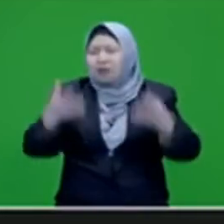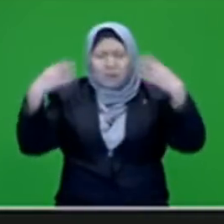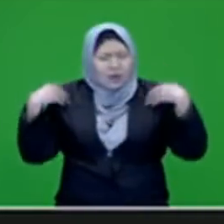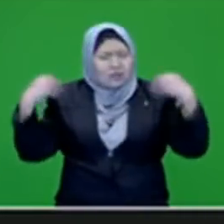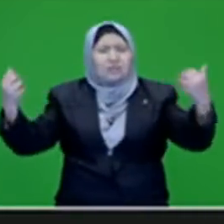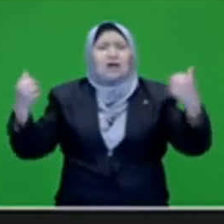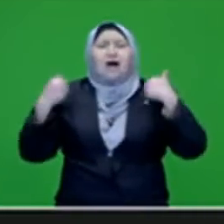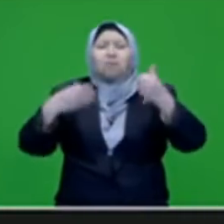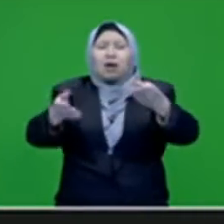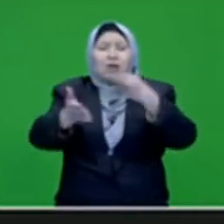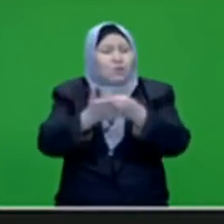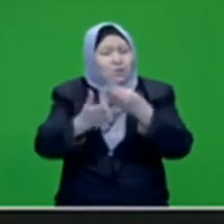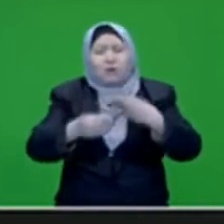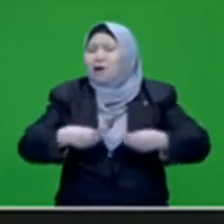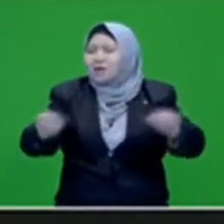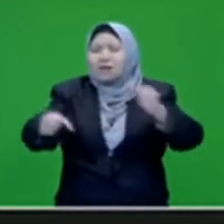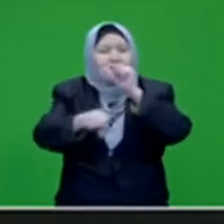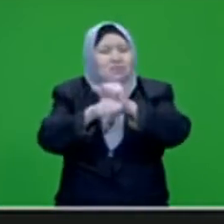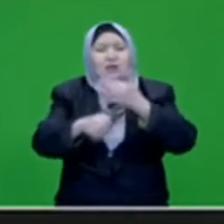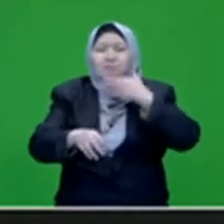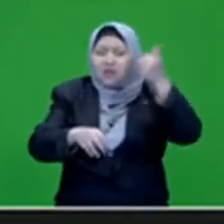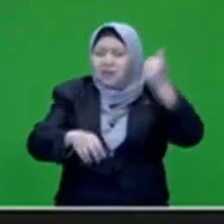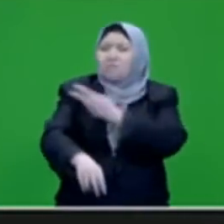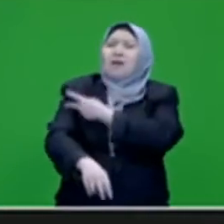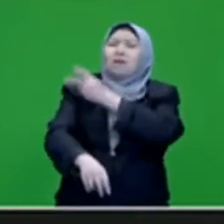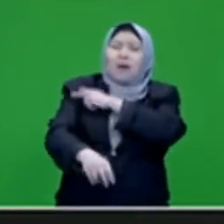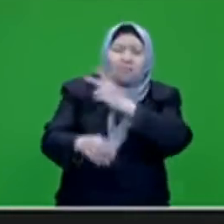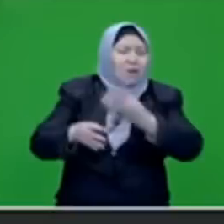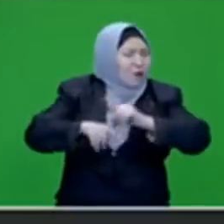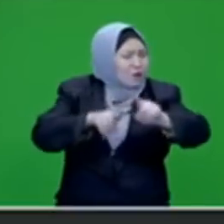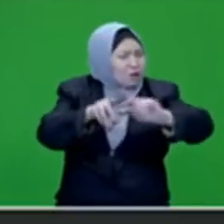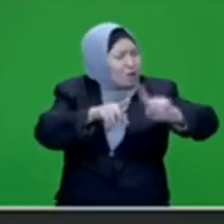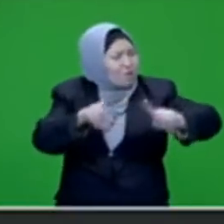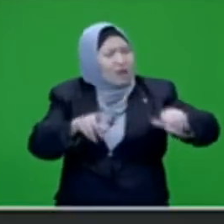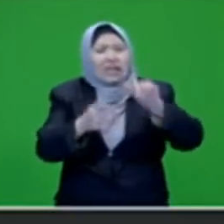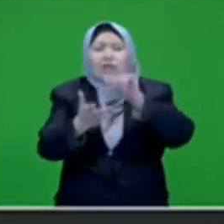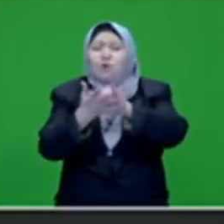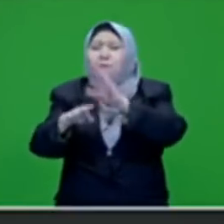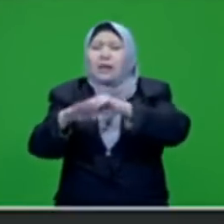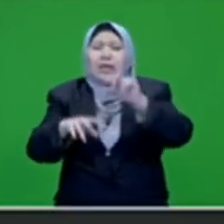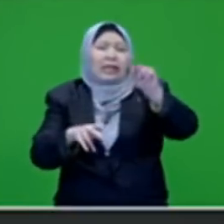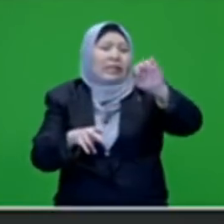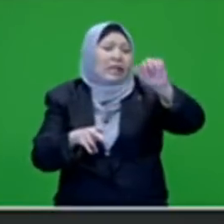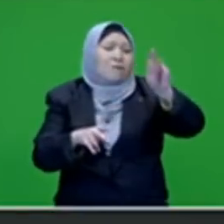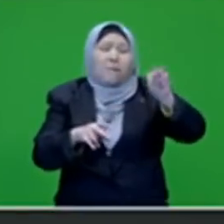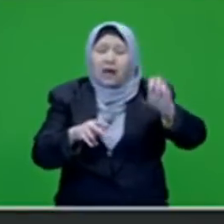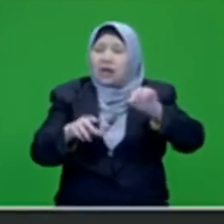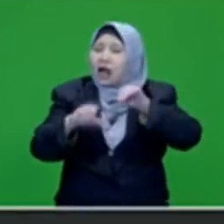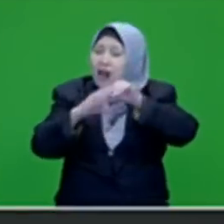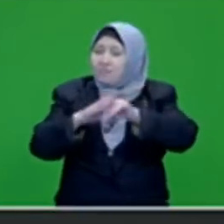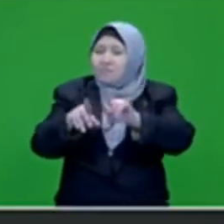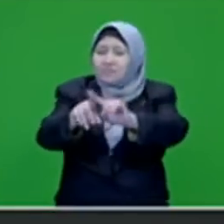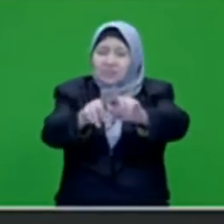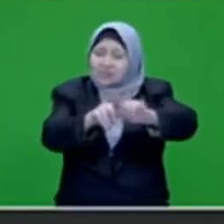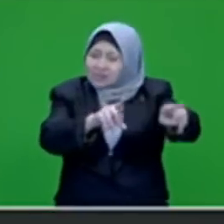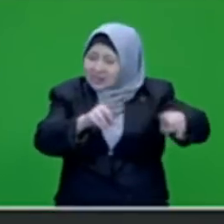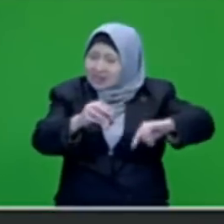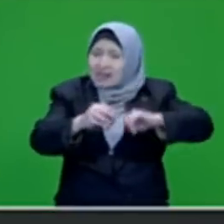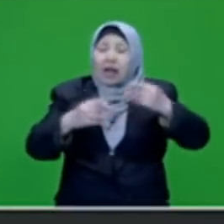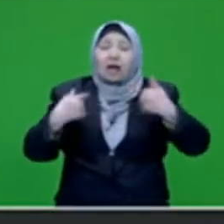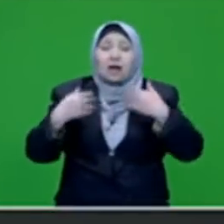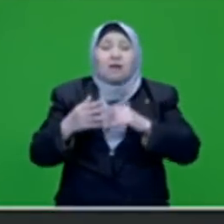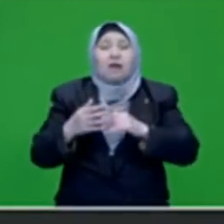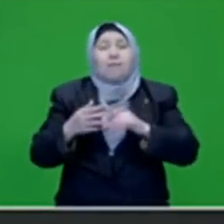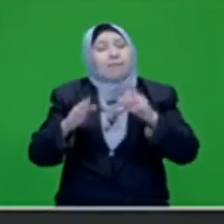an-nasi la yashkurun. Nabi Yusuf beritahu melalui firman Allah, akan tetapi dalam banyak keadaan ni manusia gagal